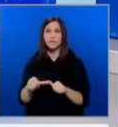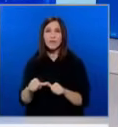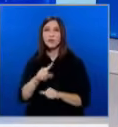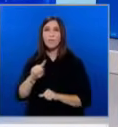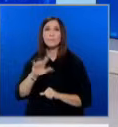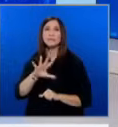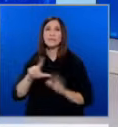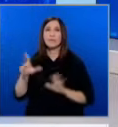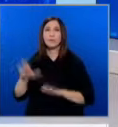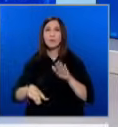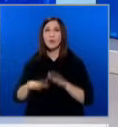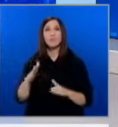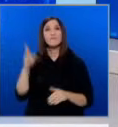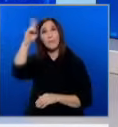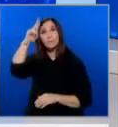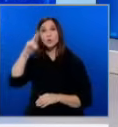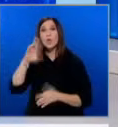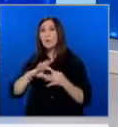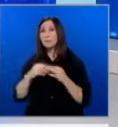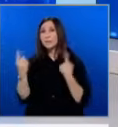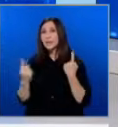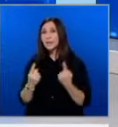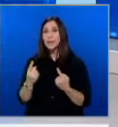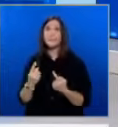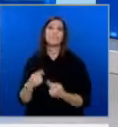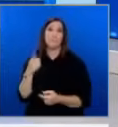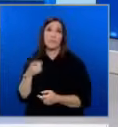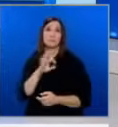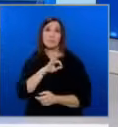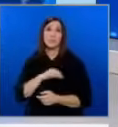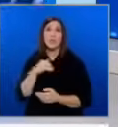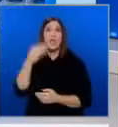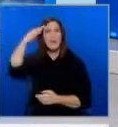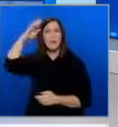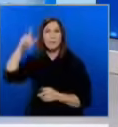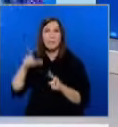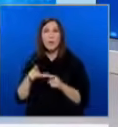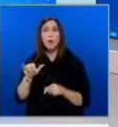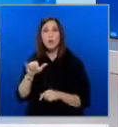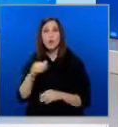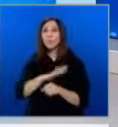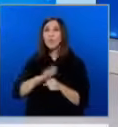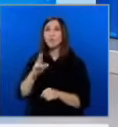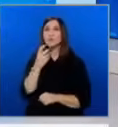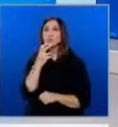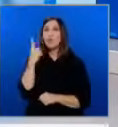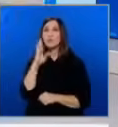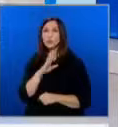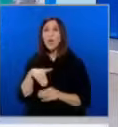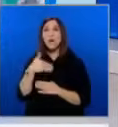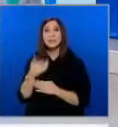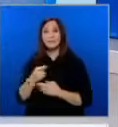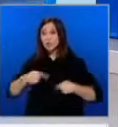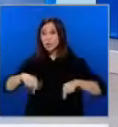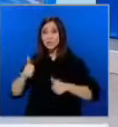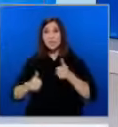категория до 57 кг в своя дебют на Олимпийски игри. Тя надигра ирландката Михаела Лош с пълно съдийско единодушие и в следващия кръг ще се боксира